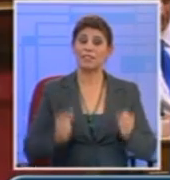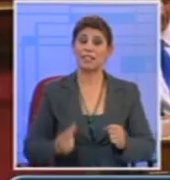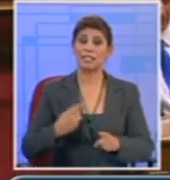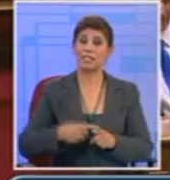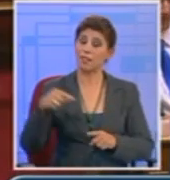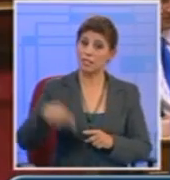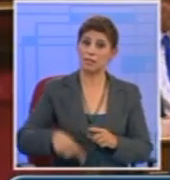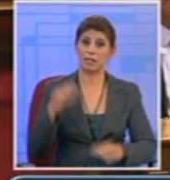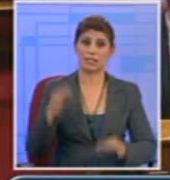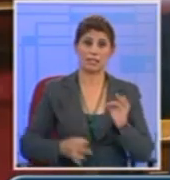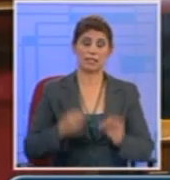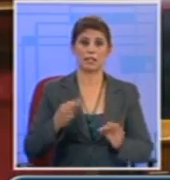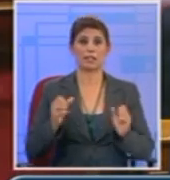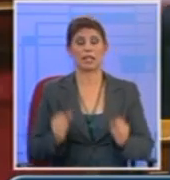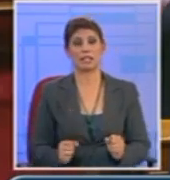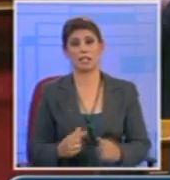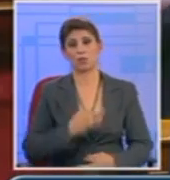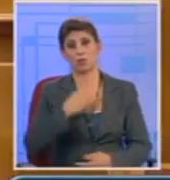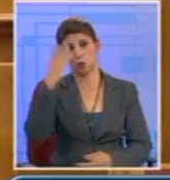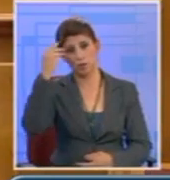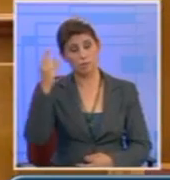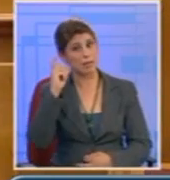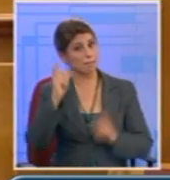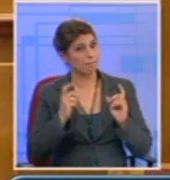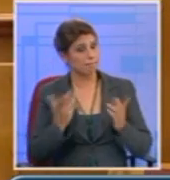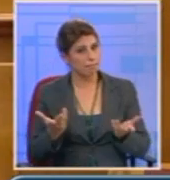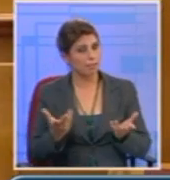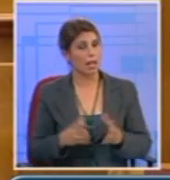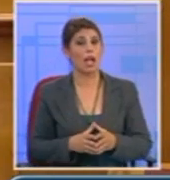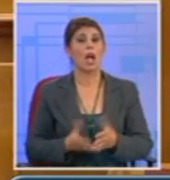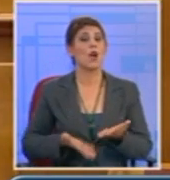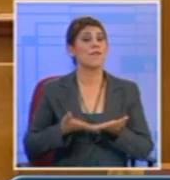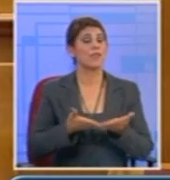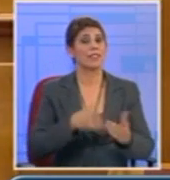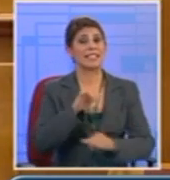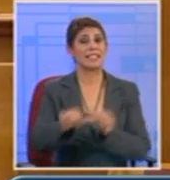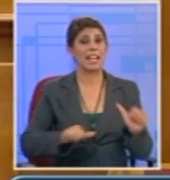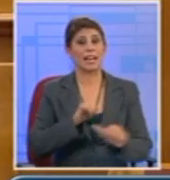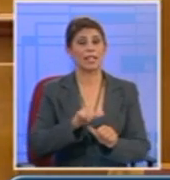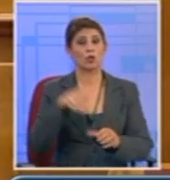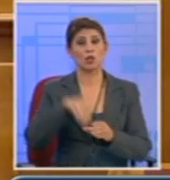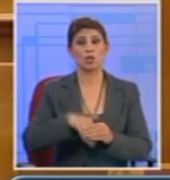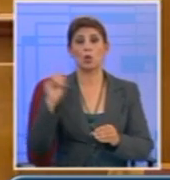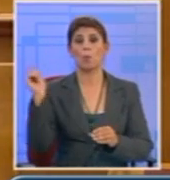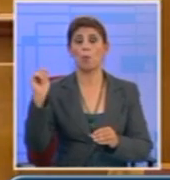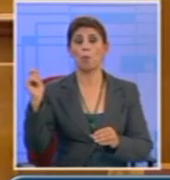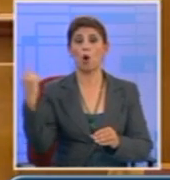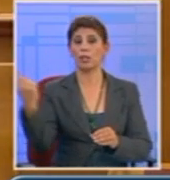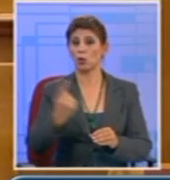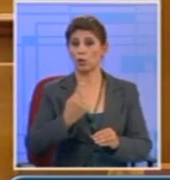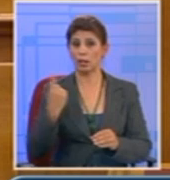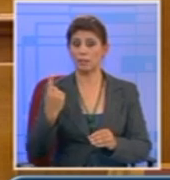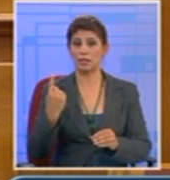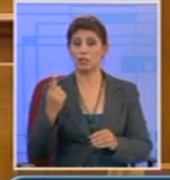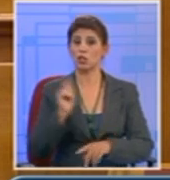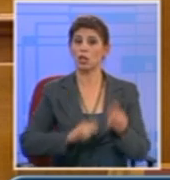σημερινή συζήτηση και η στάση του κυρίου τσίπρα συνέβαλλε στην αλλαγή του εσωτερικού πολιτικού κλίματος στη